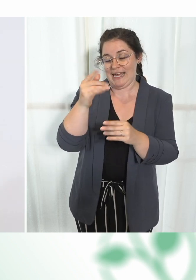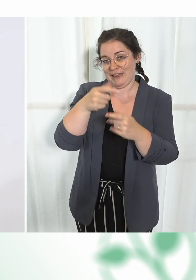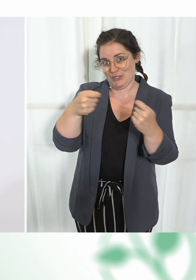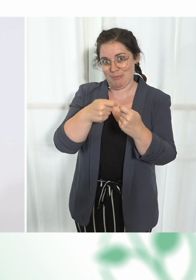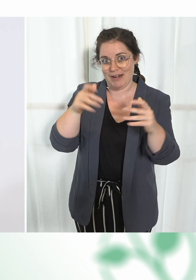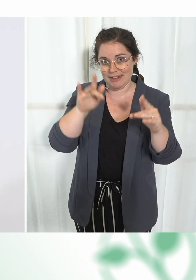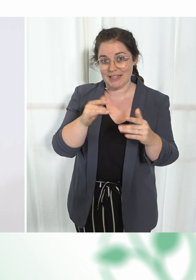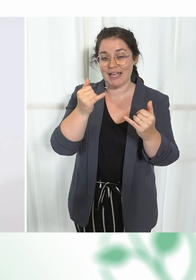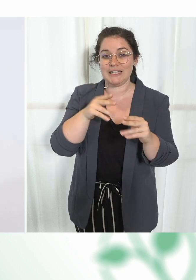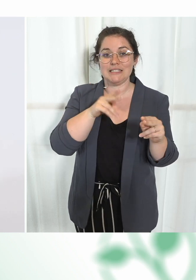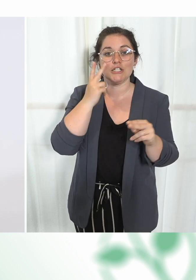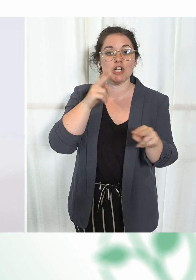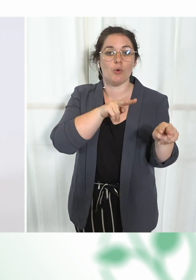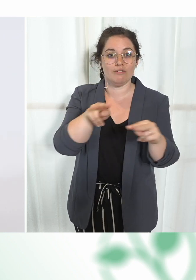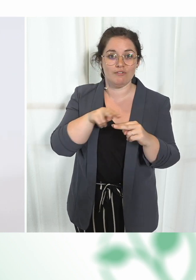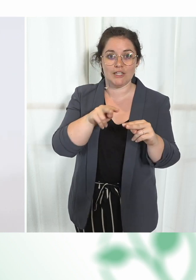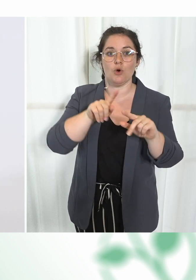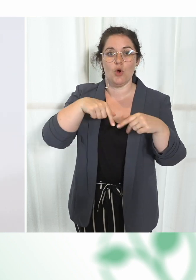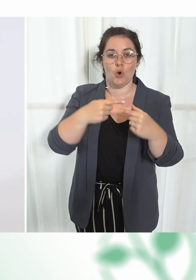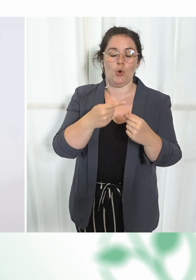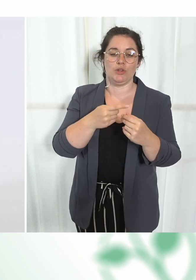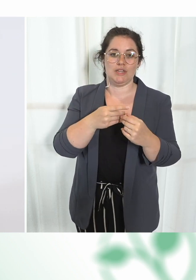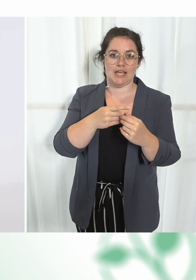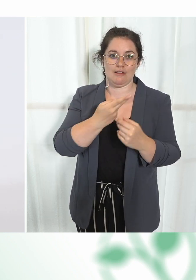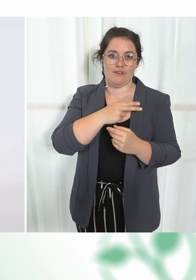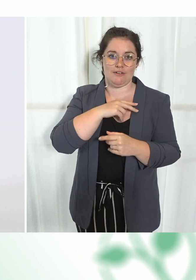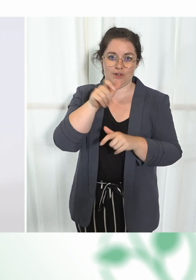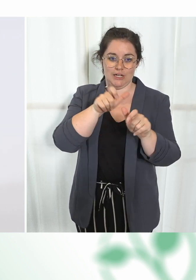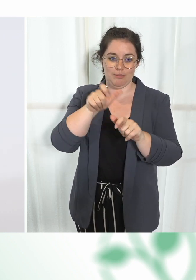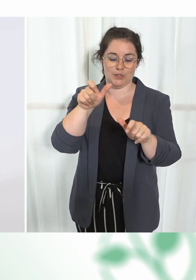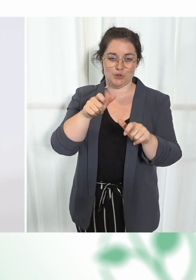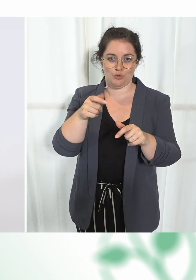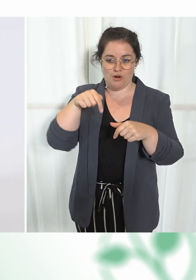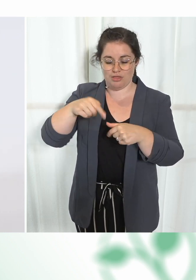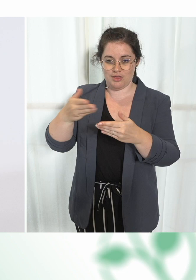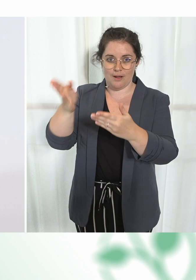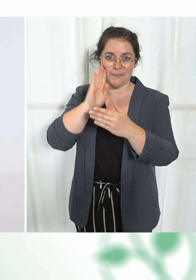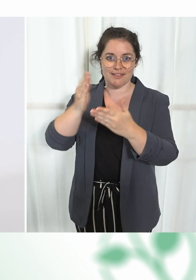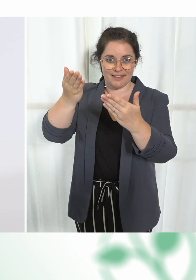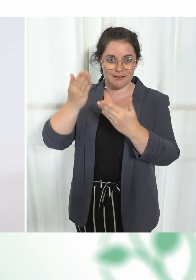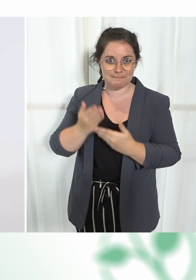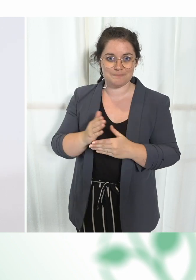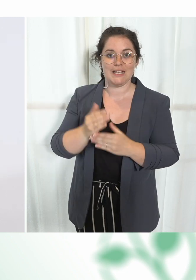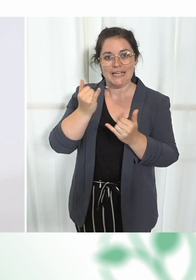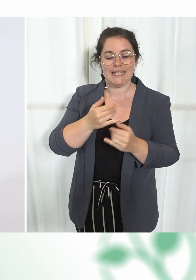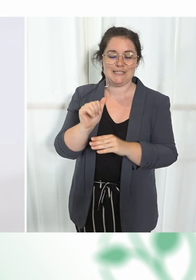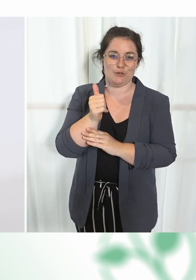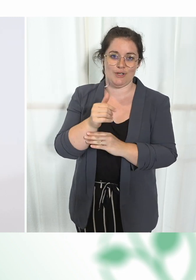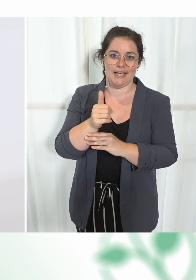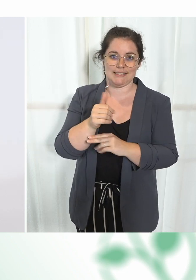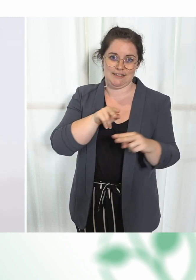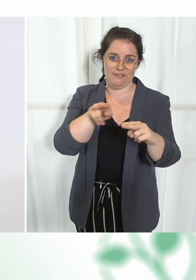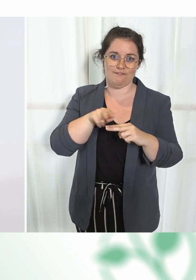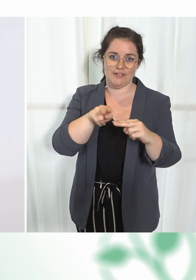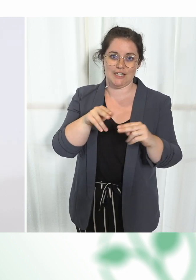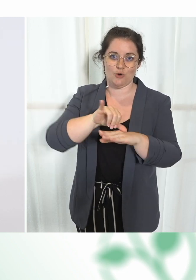uns ein Video nun an und dann werden wir auch die verantwortlichen Herren noch kurz bei mir hier vorne begrüßen. Aber jetzt, wie gesagt, das Video